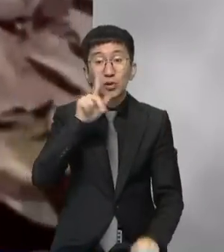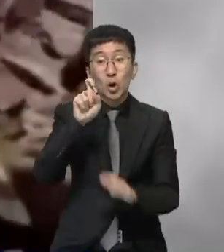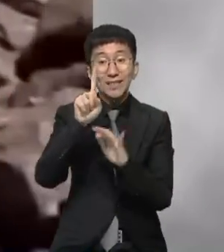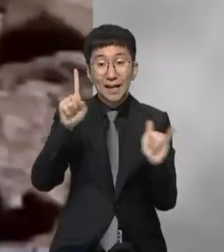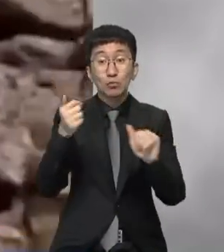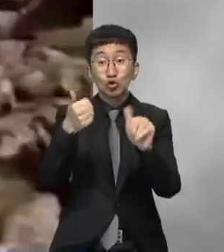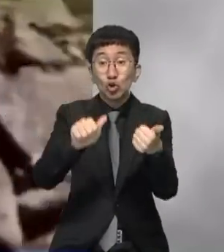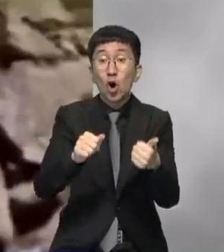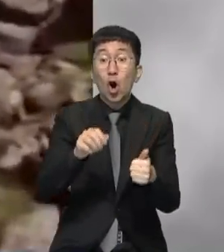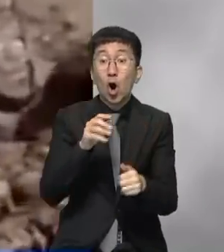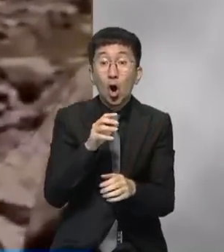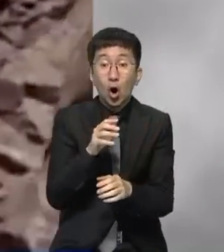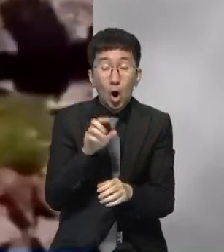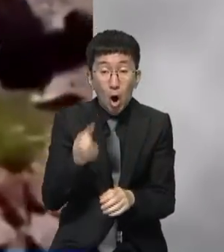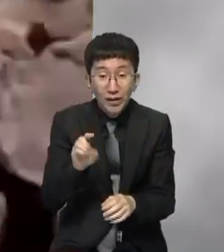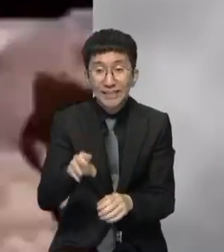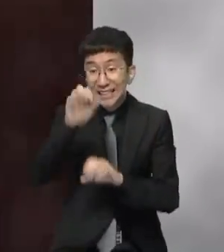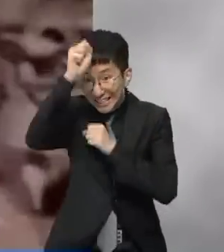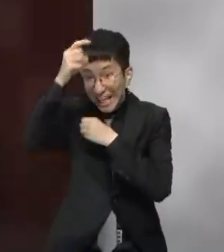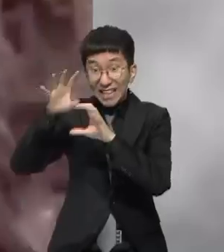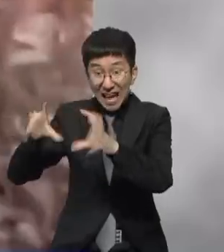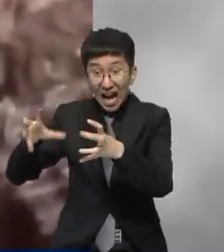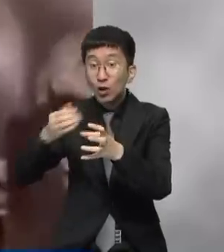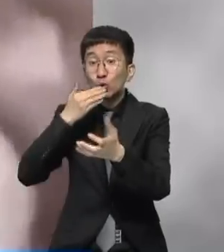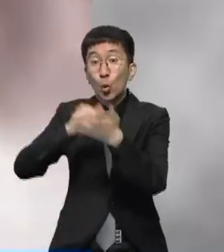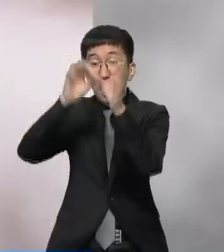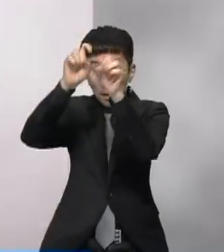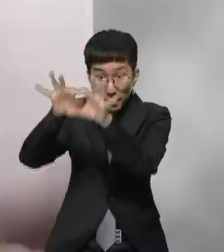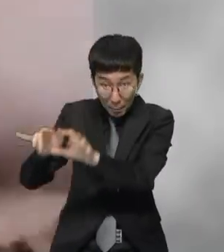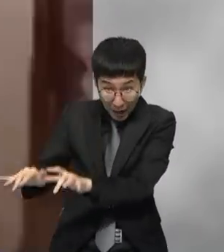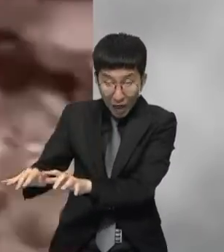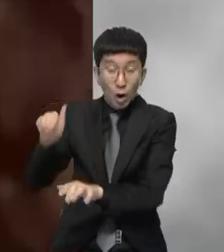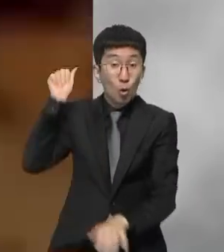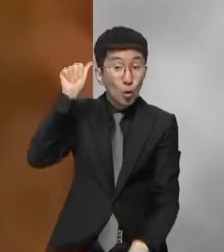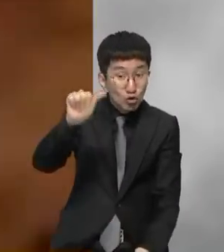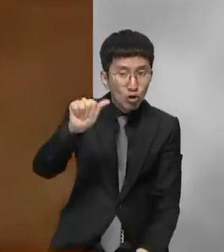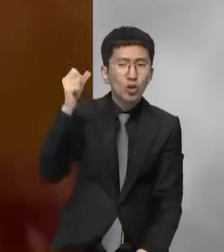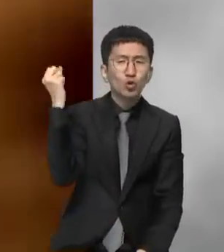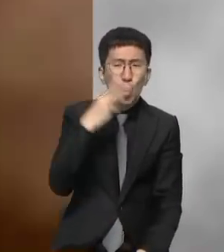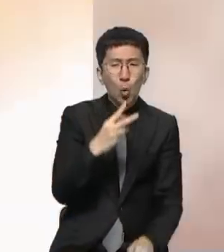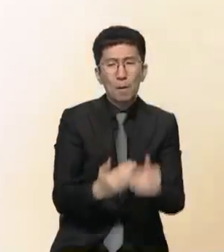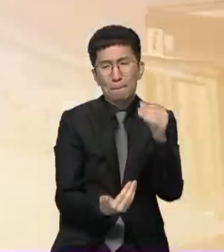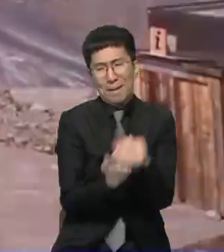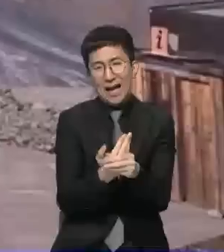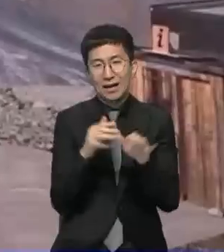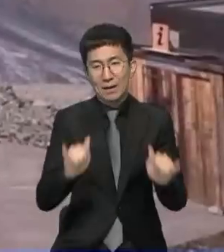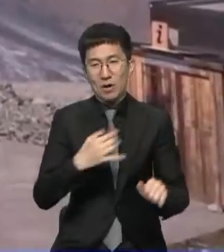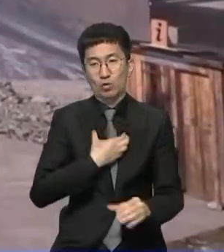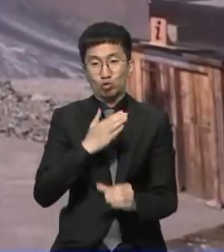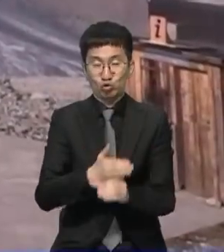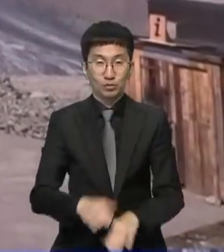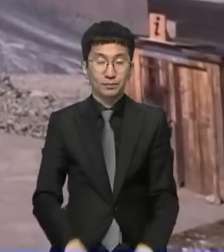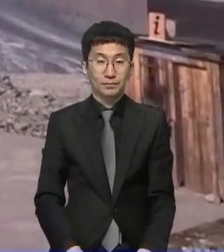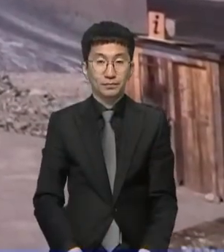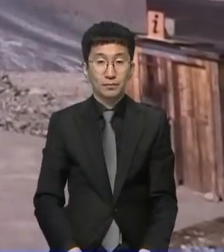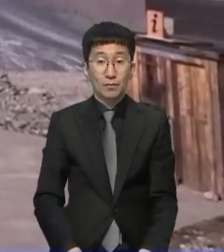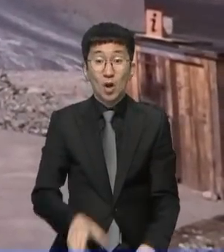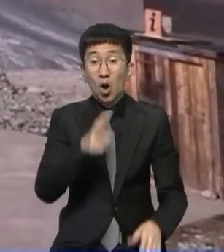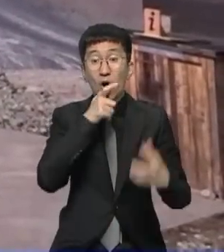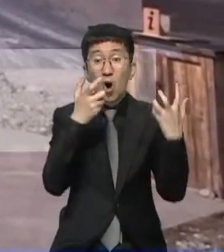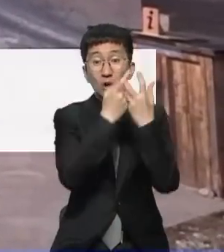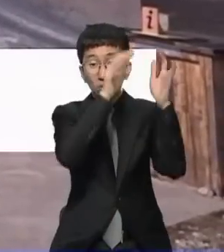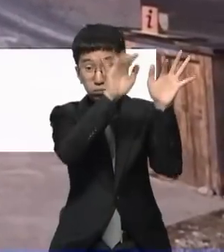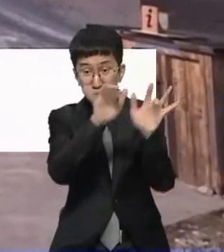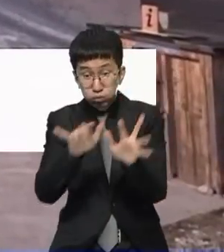숨진 이탈리아 돌로미티 산사태 이후 닷새 만에 또다시 큰 사고로 이어질 뻔했습니다. 빙하가 사라지는 건